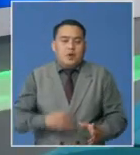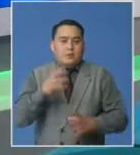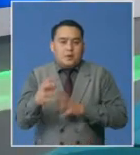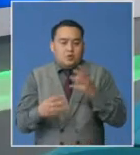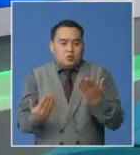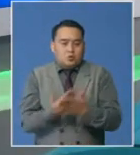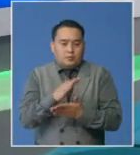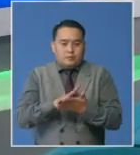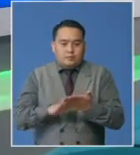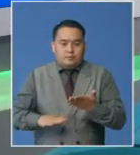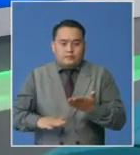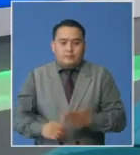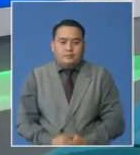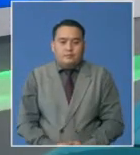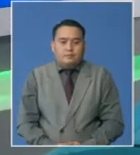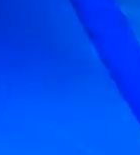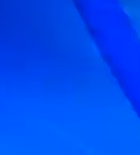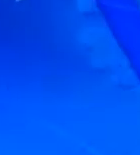Продолжаем выпуск с событиями в мире.